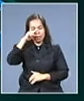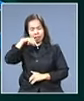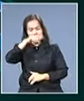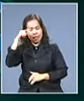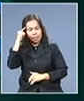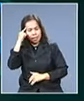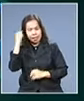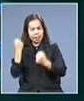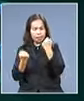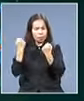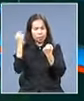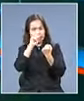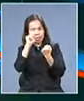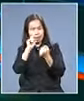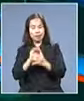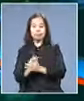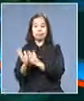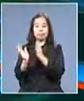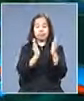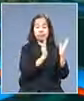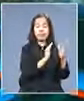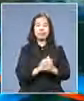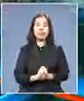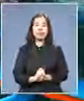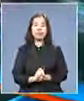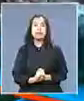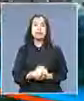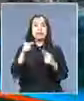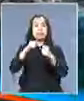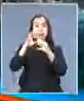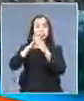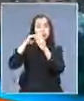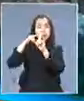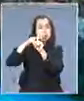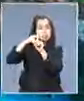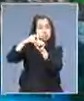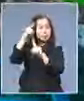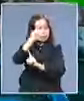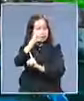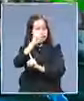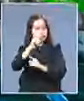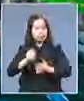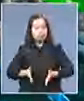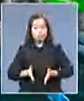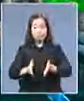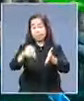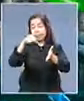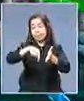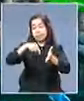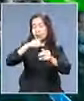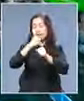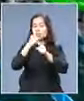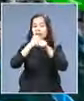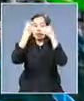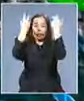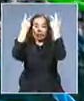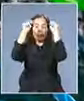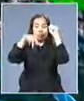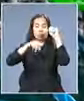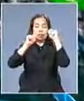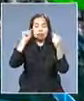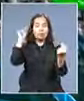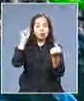ราจรยังไงนะครับมาดูเลเยอร์ของคลองพดุงกรุงเกษมนะครับแล้วก็ถนนเครือข่ายนะครับค่อนข้างจะเป็นลักษณะเฉพาะนะครับ